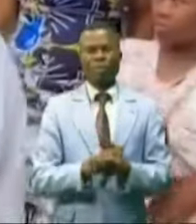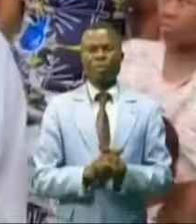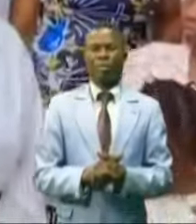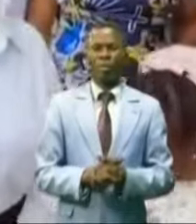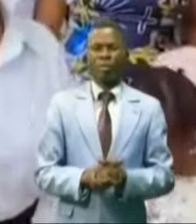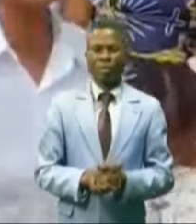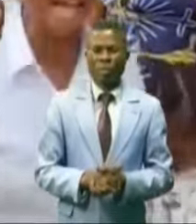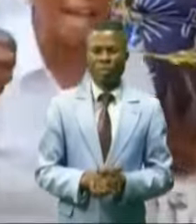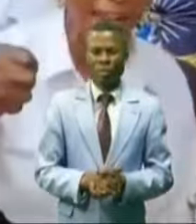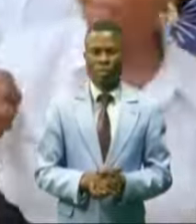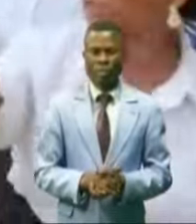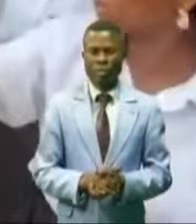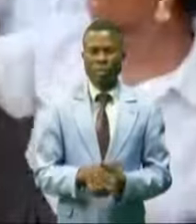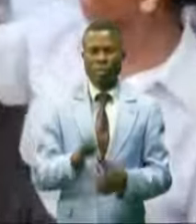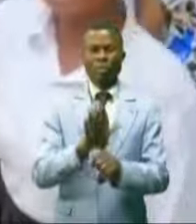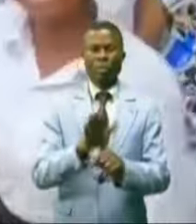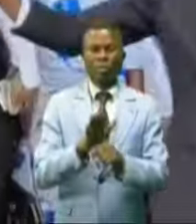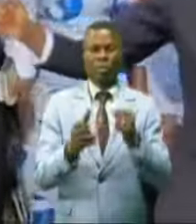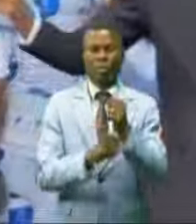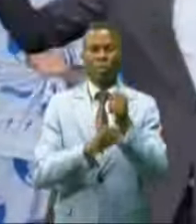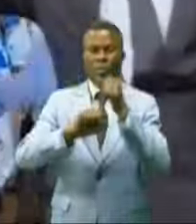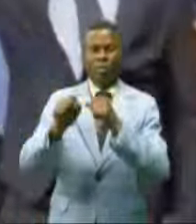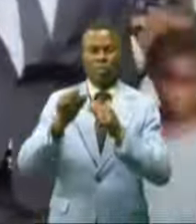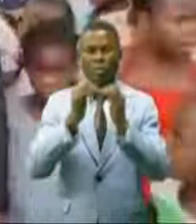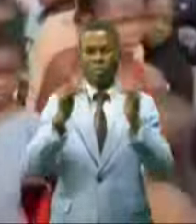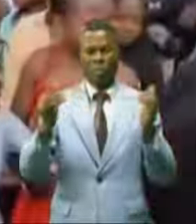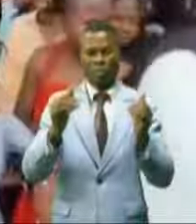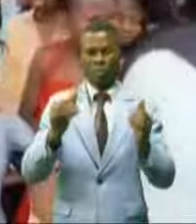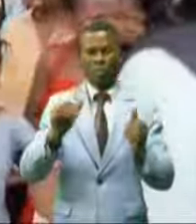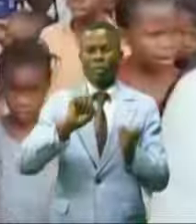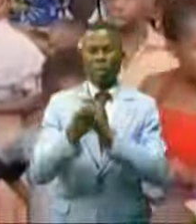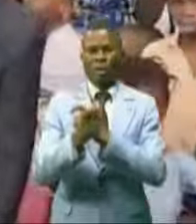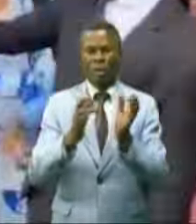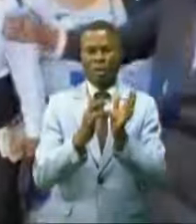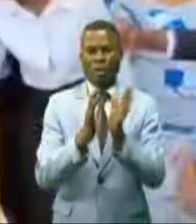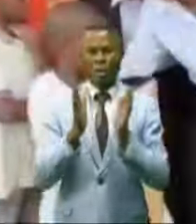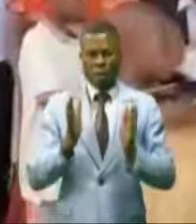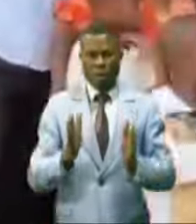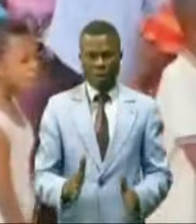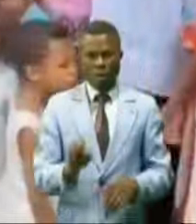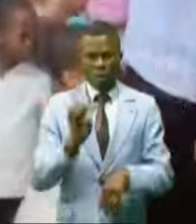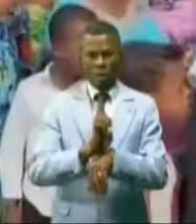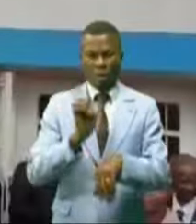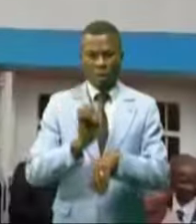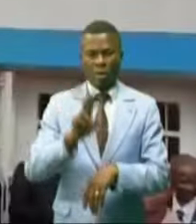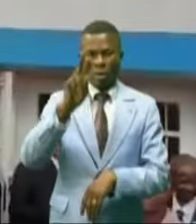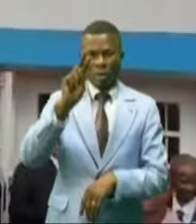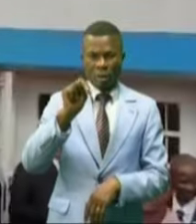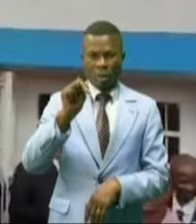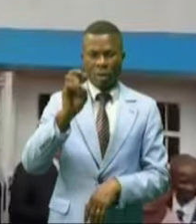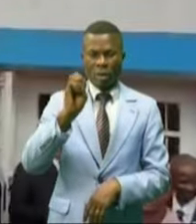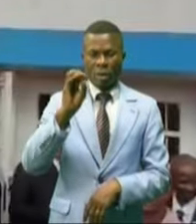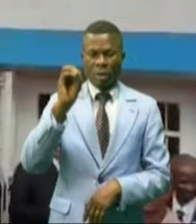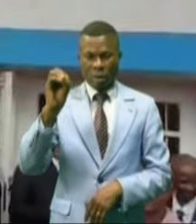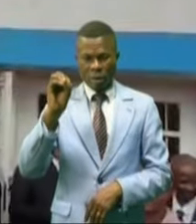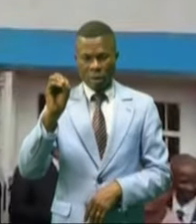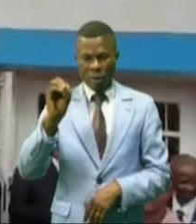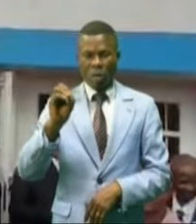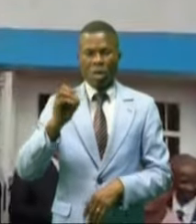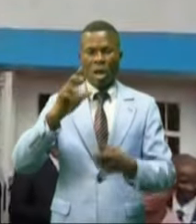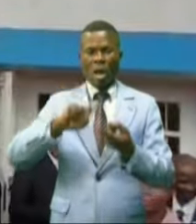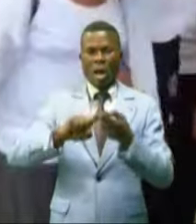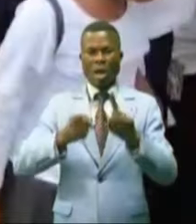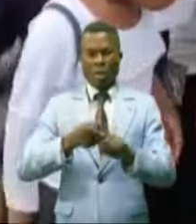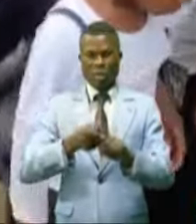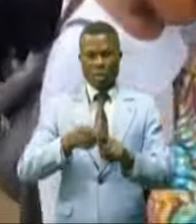Plus de 4 millions de personnes sensibilisées pour la paix et la conversion chrétienne, l'église néo-apostolique fait partie du cercle